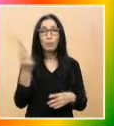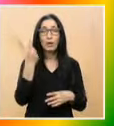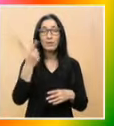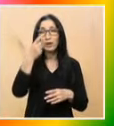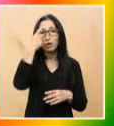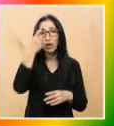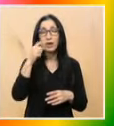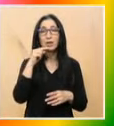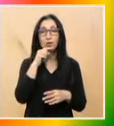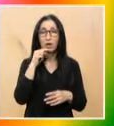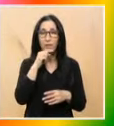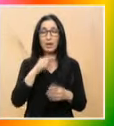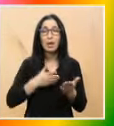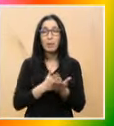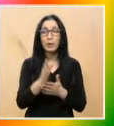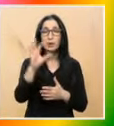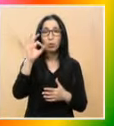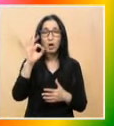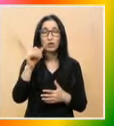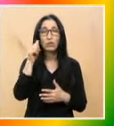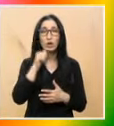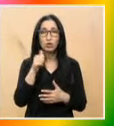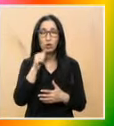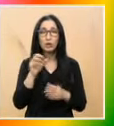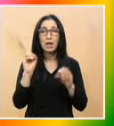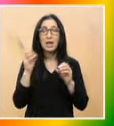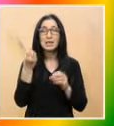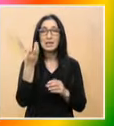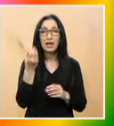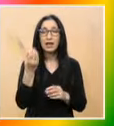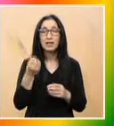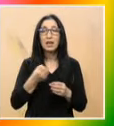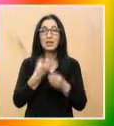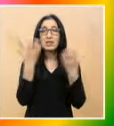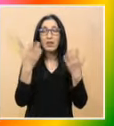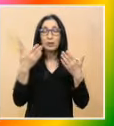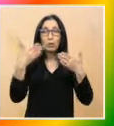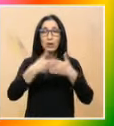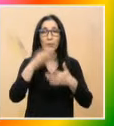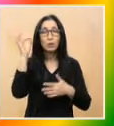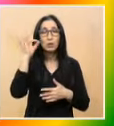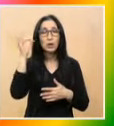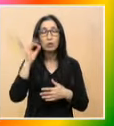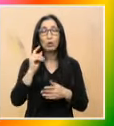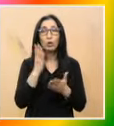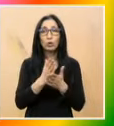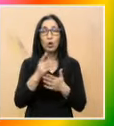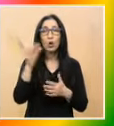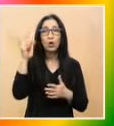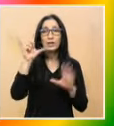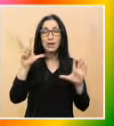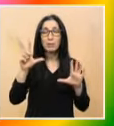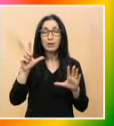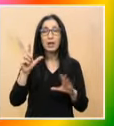от първата чакра, която е червена, през оранжевата, жълтата, зелената, светло и тъмно синята, та до